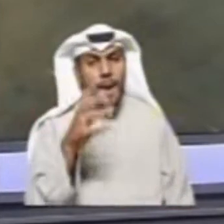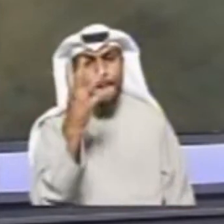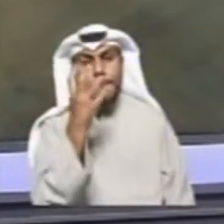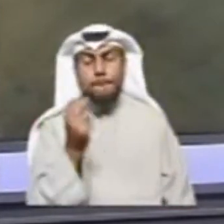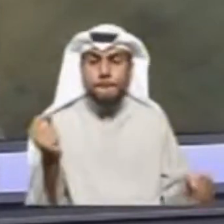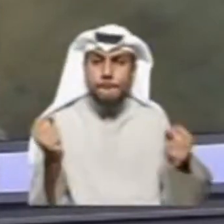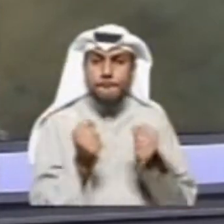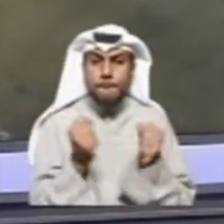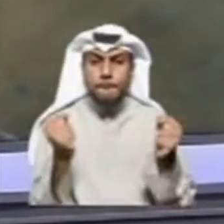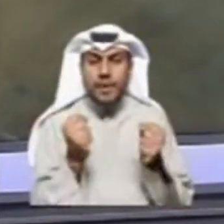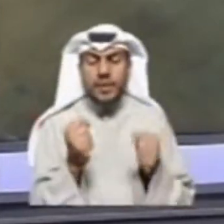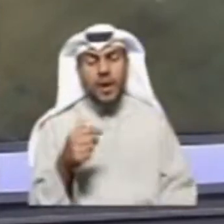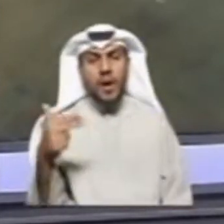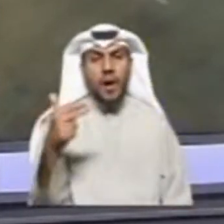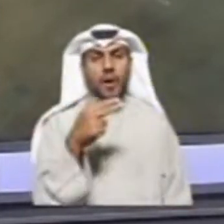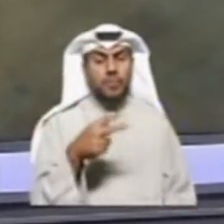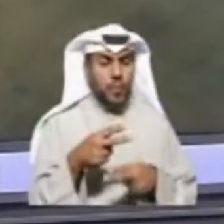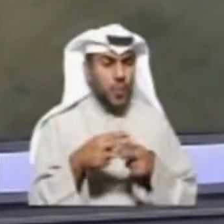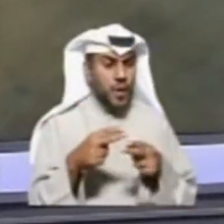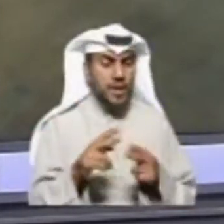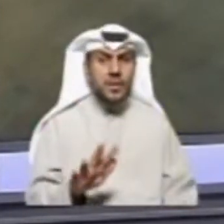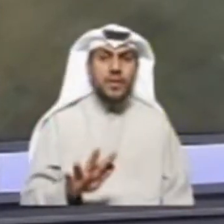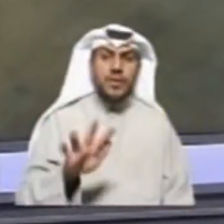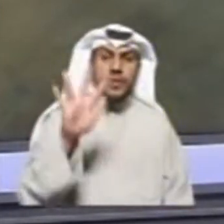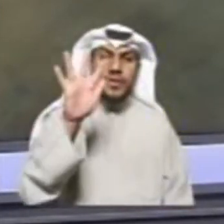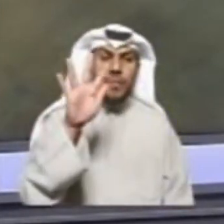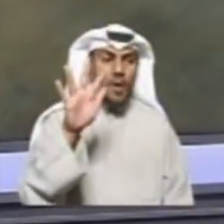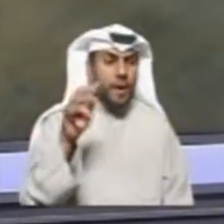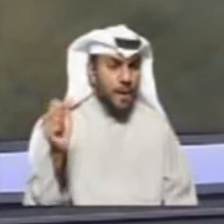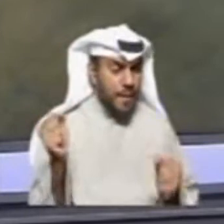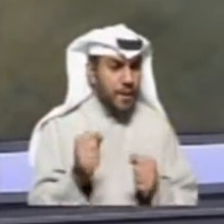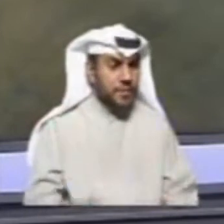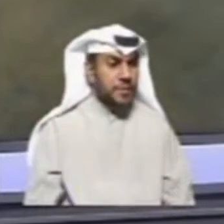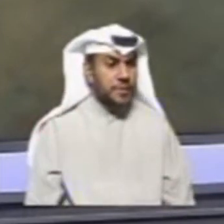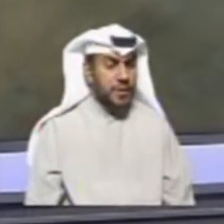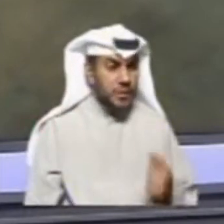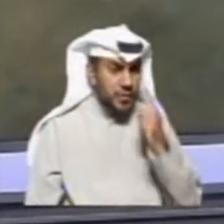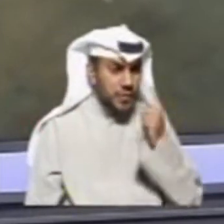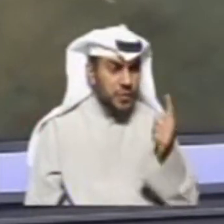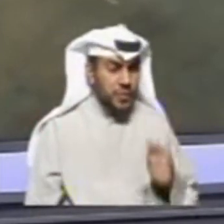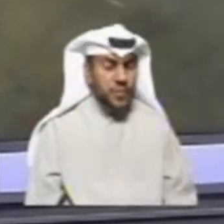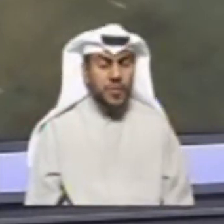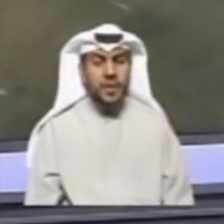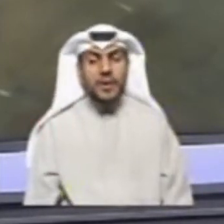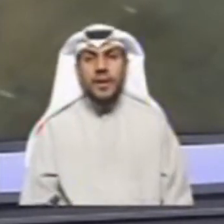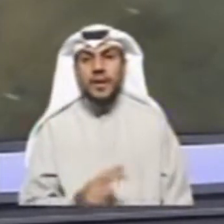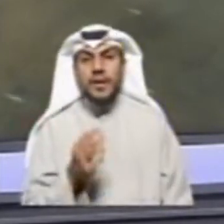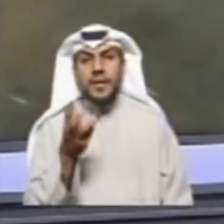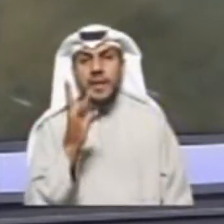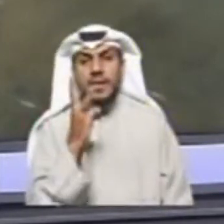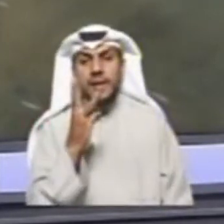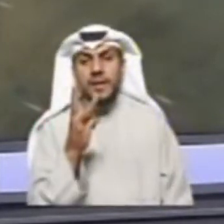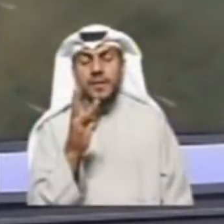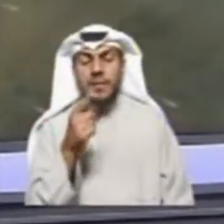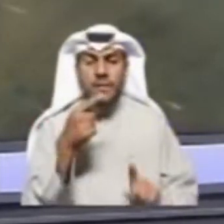خاصة في المناطق الغربية من دولة الكويت، أيضا المناطق الشمالية الغربية متوقع أن تصل درجات الحرارة في منطقتي شقاية والسالمي 13 درجة